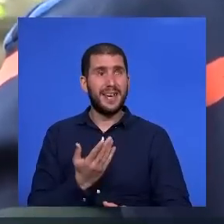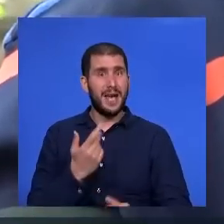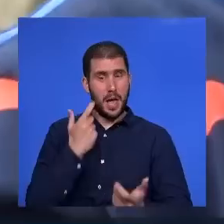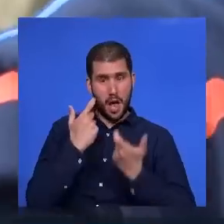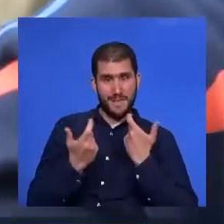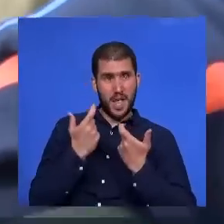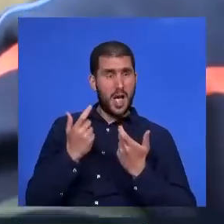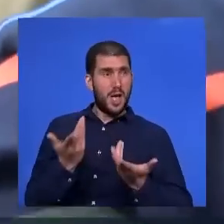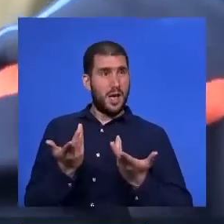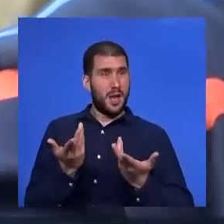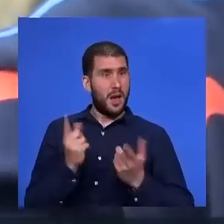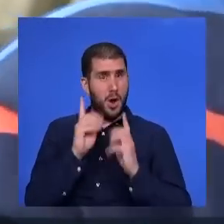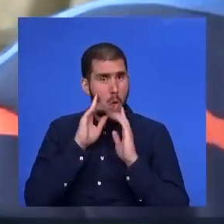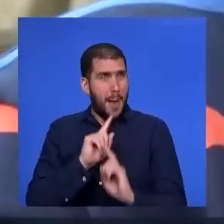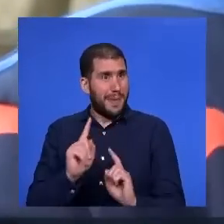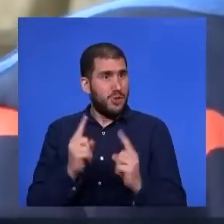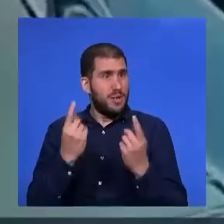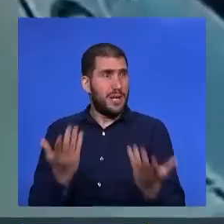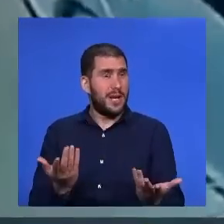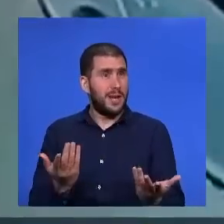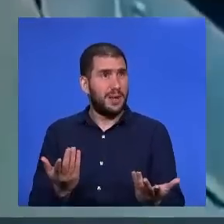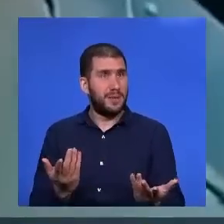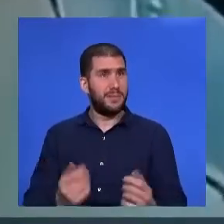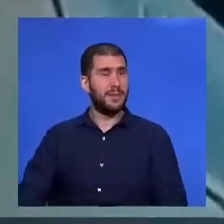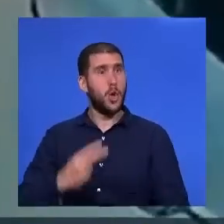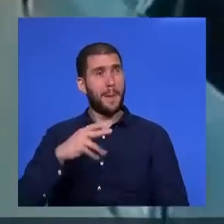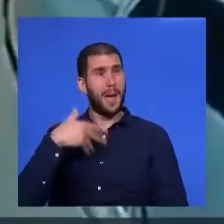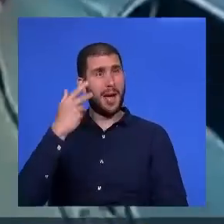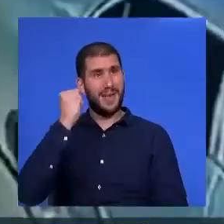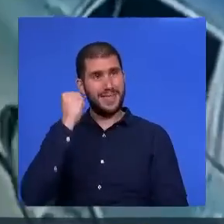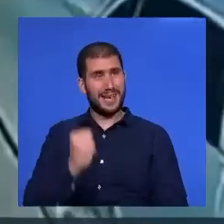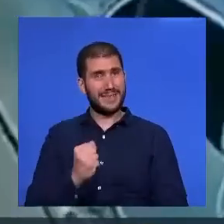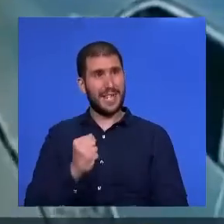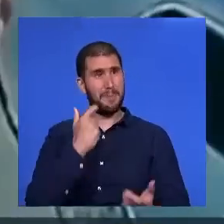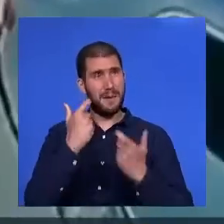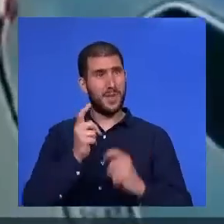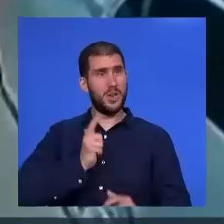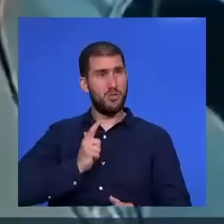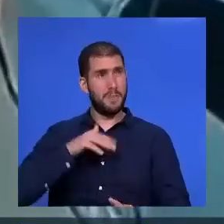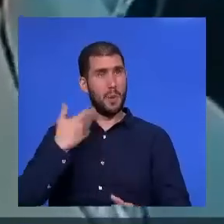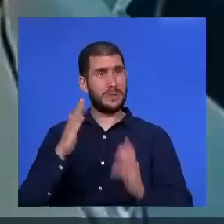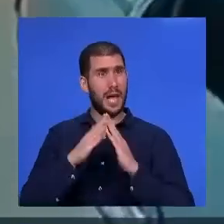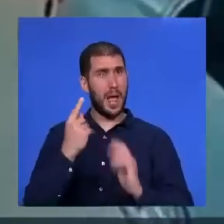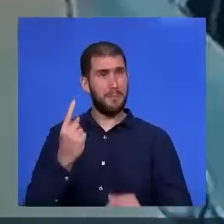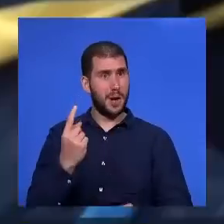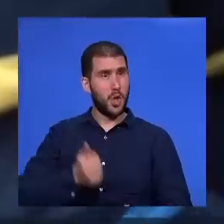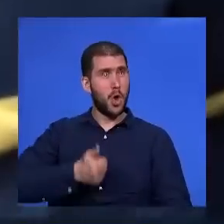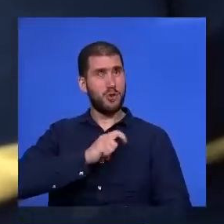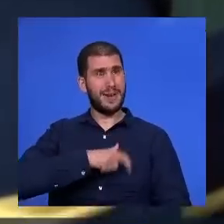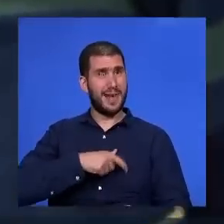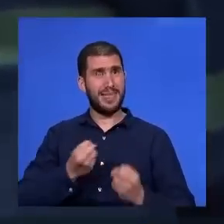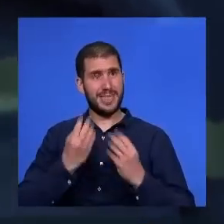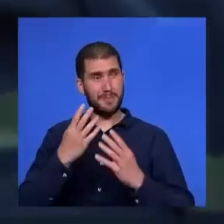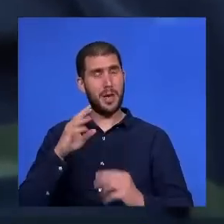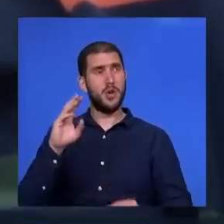מאובטח? לא האמנתי שיקרה לי דבר כזה. יומיים אחרי שנרצח מאבטחו האישי מחוץ לביתו, ראש עיריית טייבה שועה